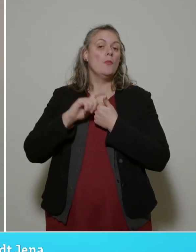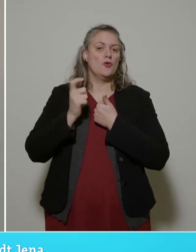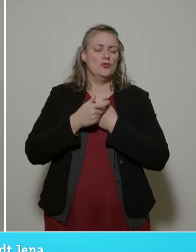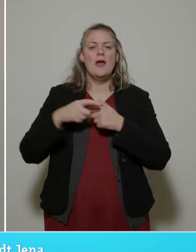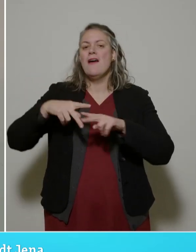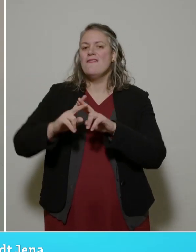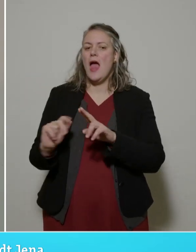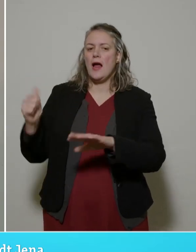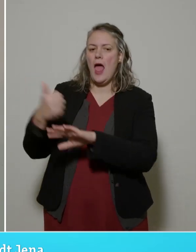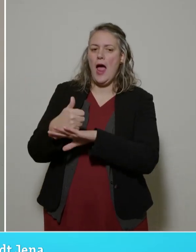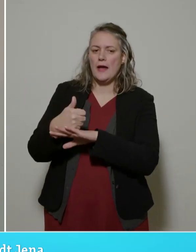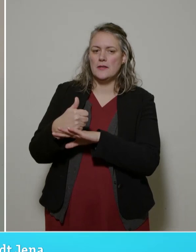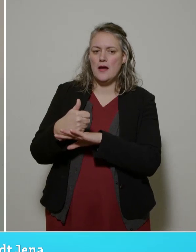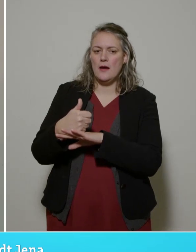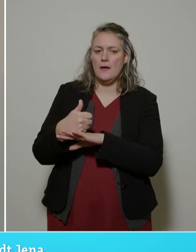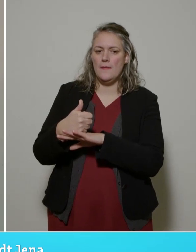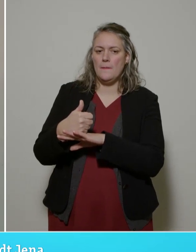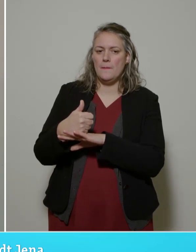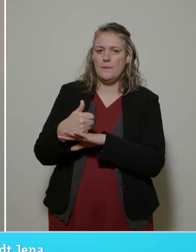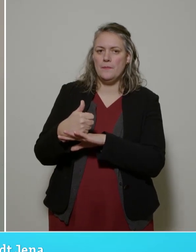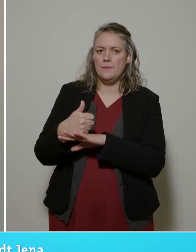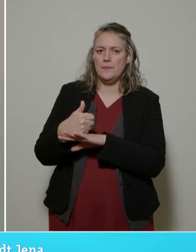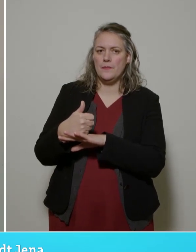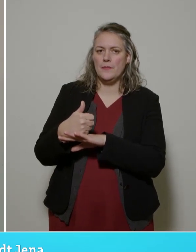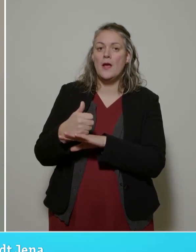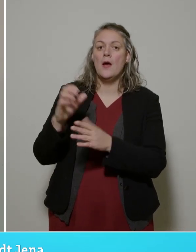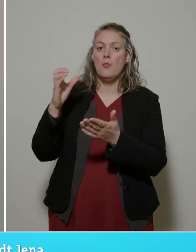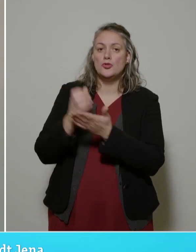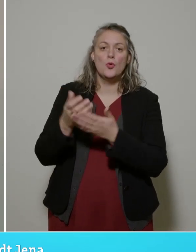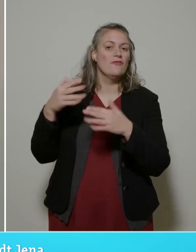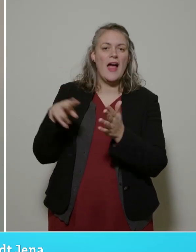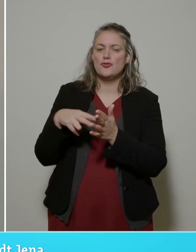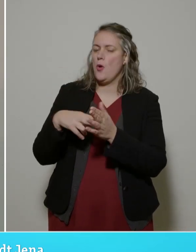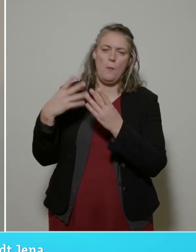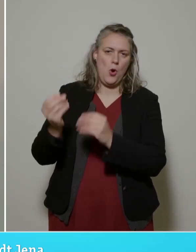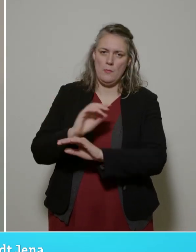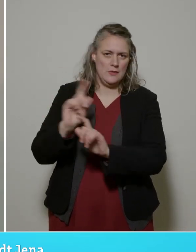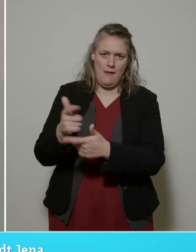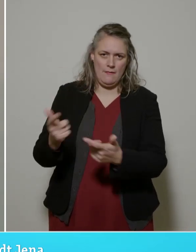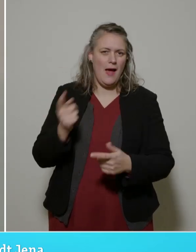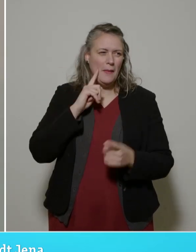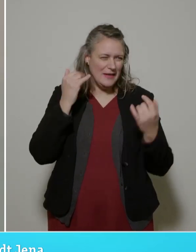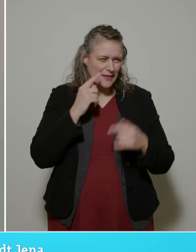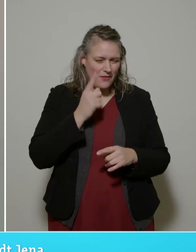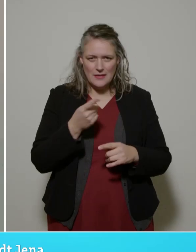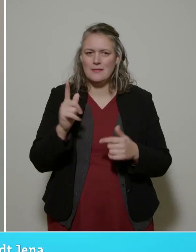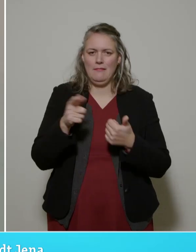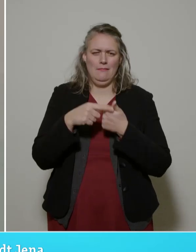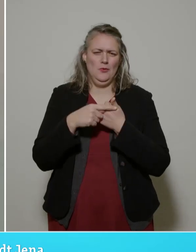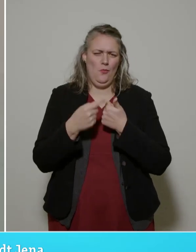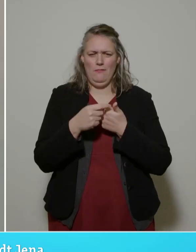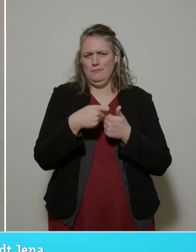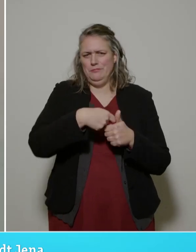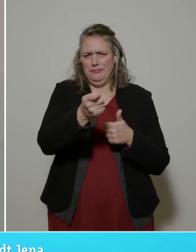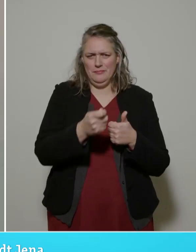Werkleiter wird nicht von seiner Position freigestellt. Ich glaube, nach allem, was wir wissen, wäre das keine Option